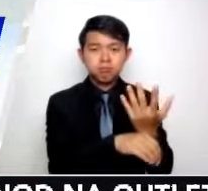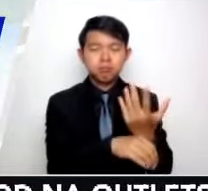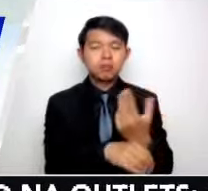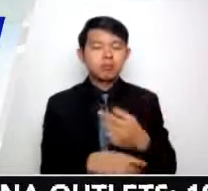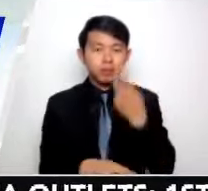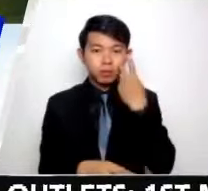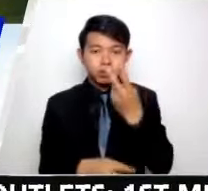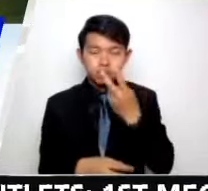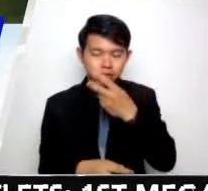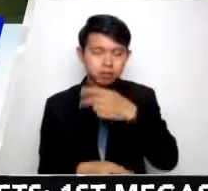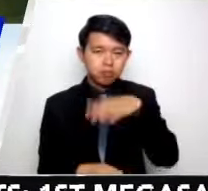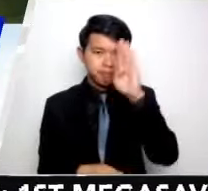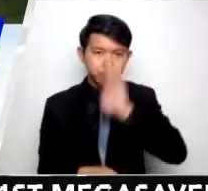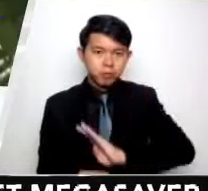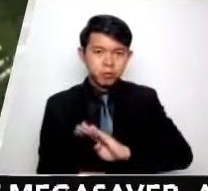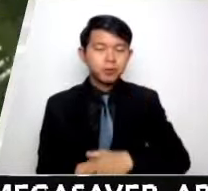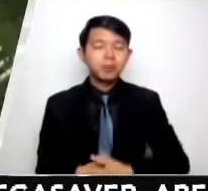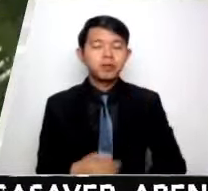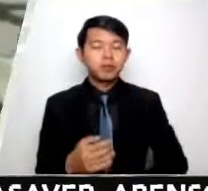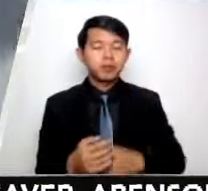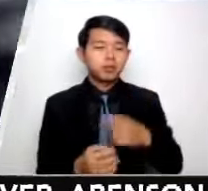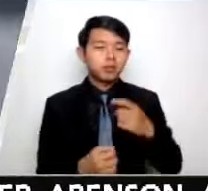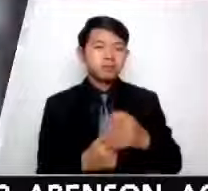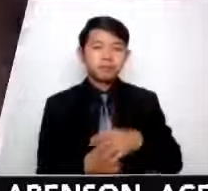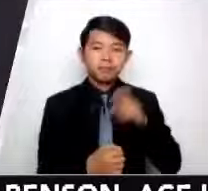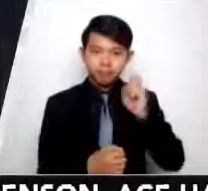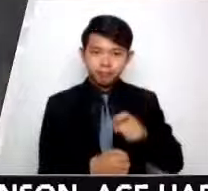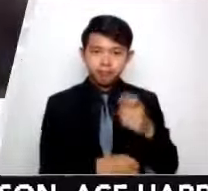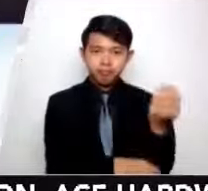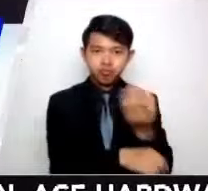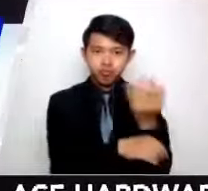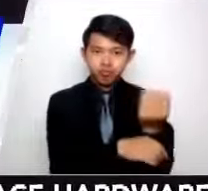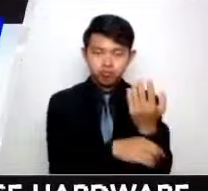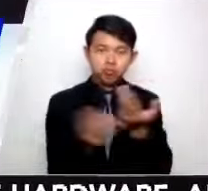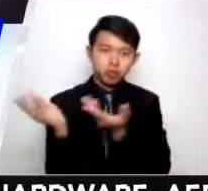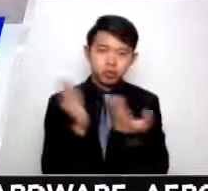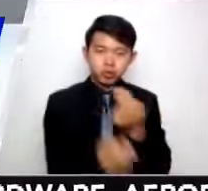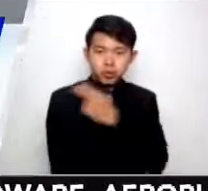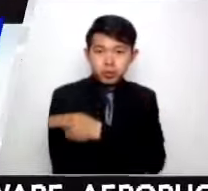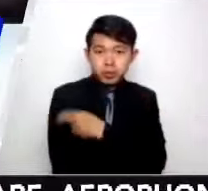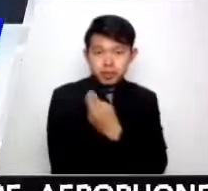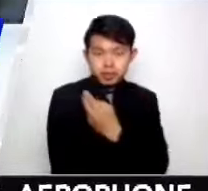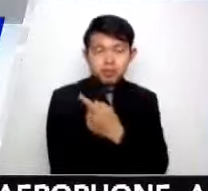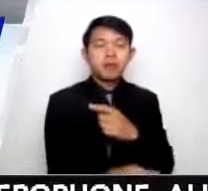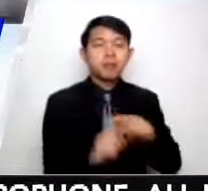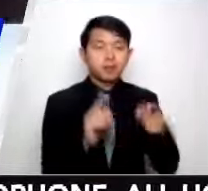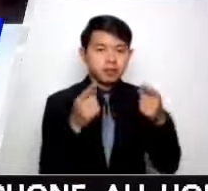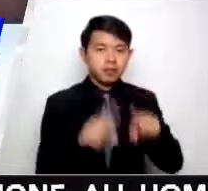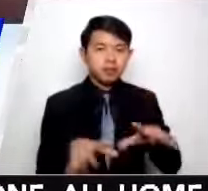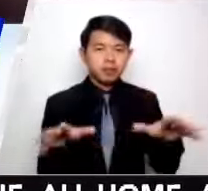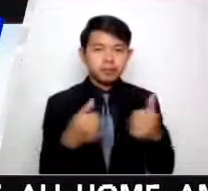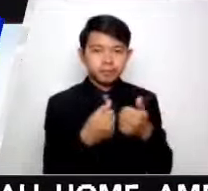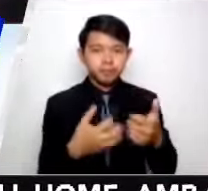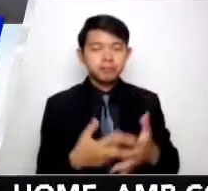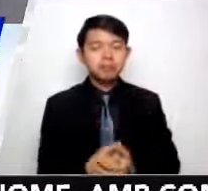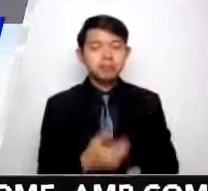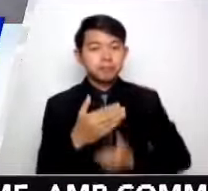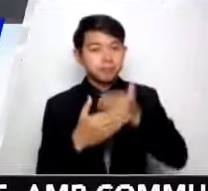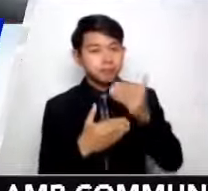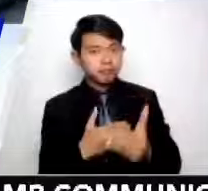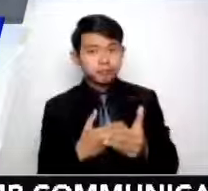sa ospital nang maaksidente. Nagkarambola naman ang 3 sasakyan sa El Salvador City, Misamis